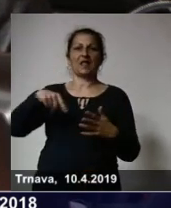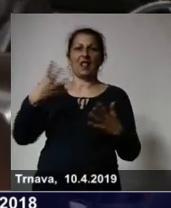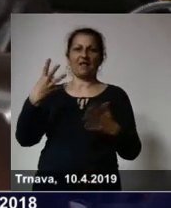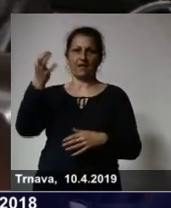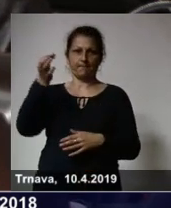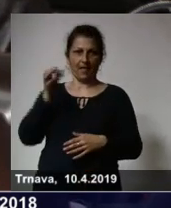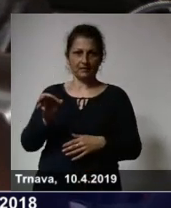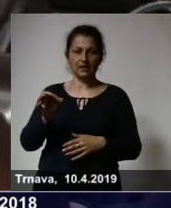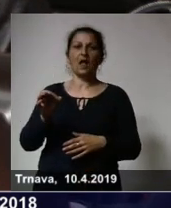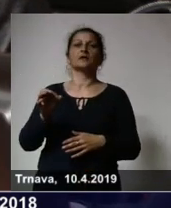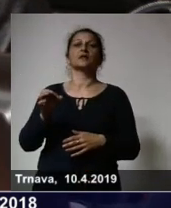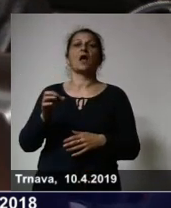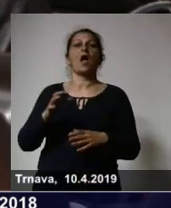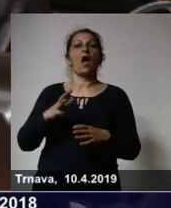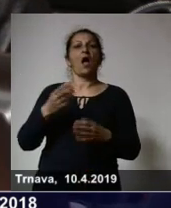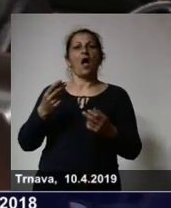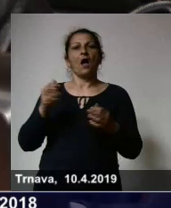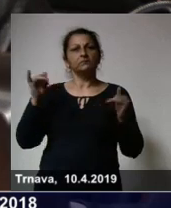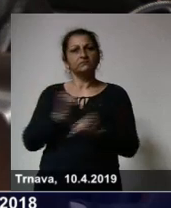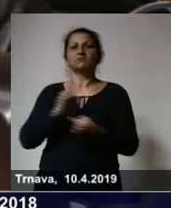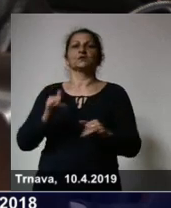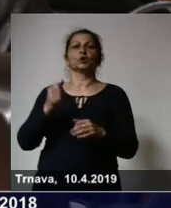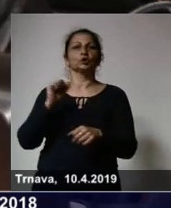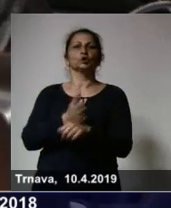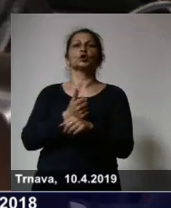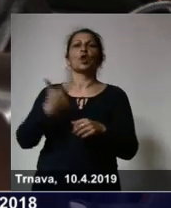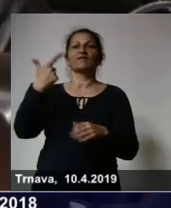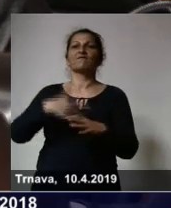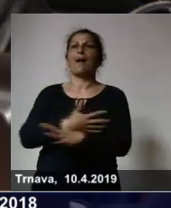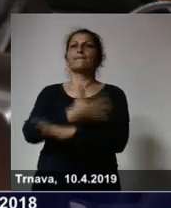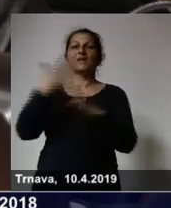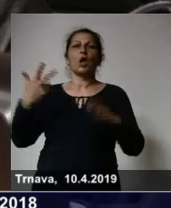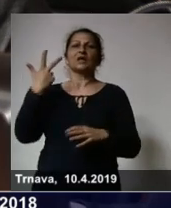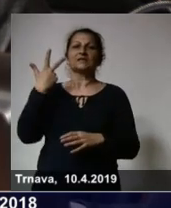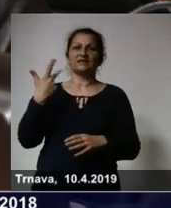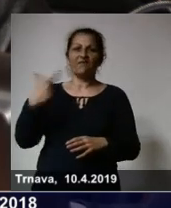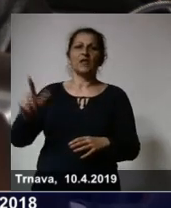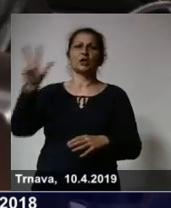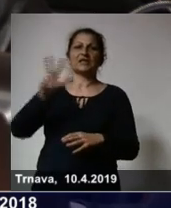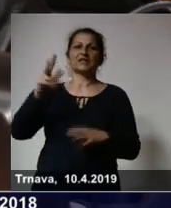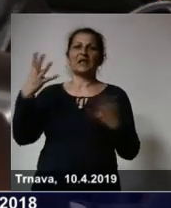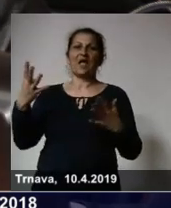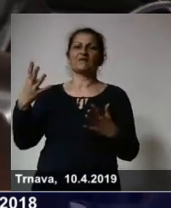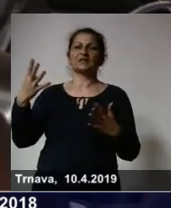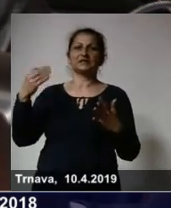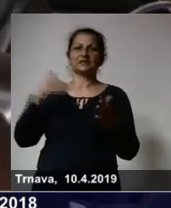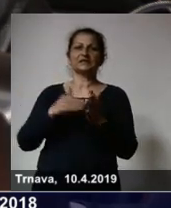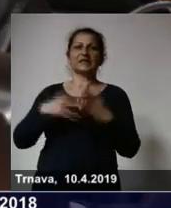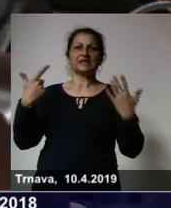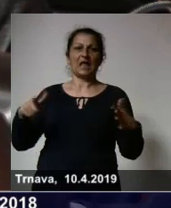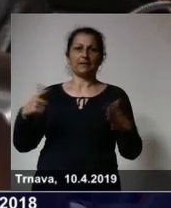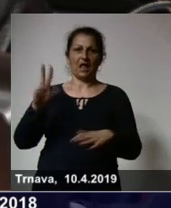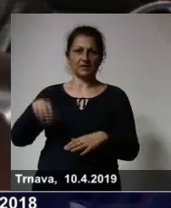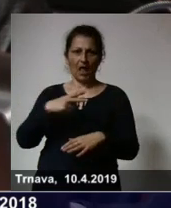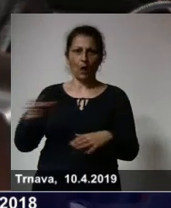38,9% v absolútnom čísle 52 239 717 eur a suma splátok návratných